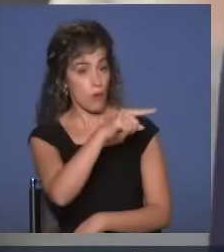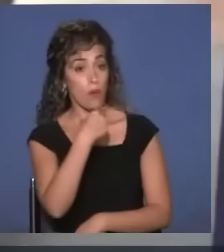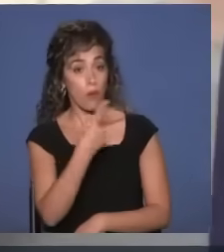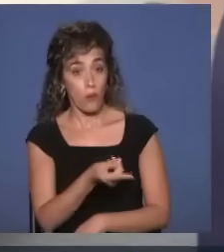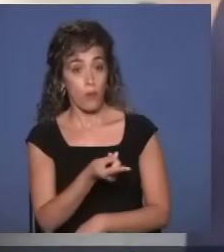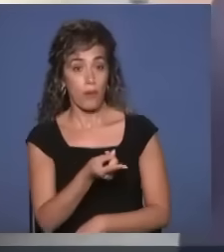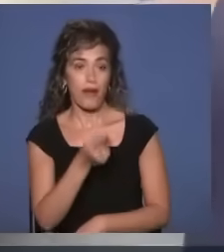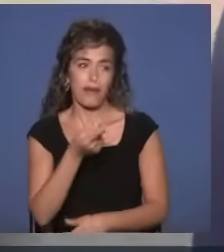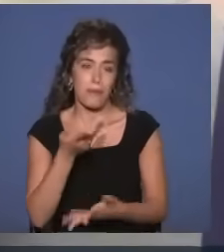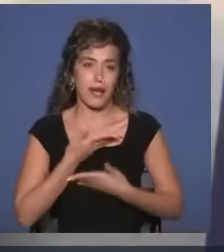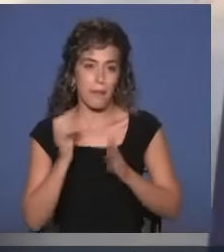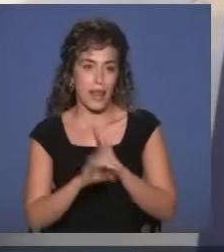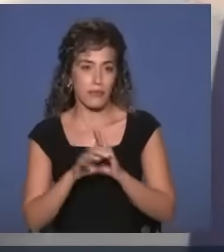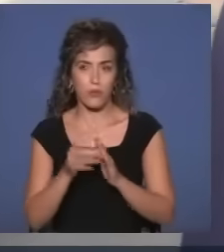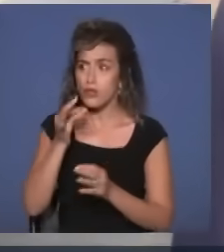הבן שלך? הופתיע אותי.